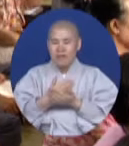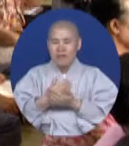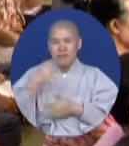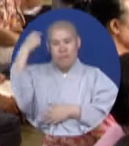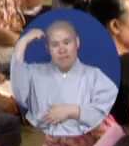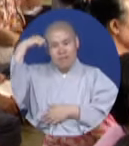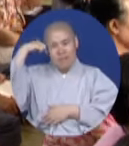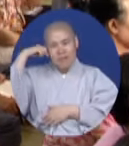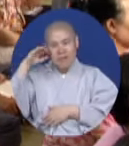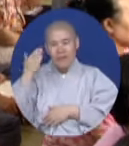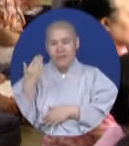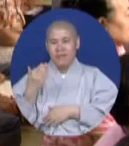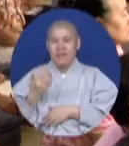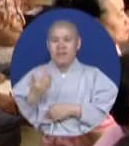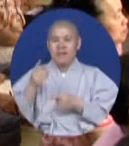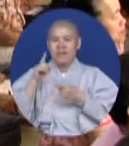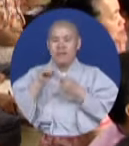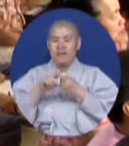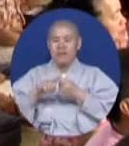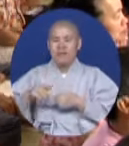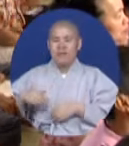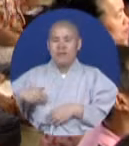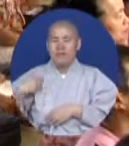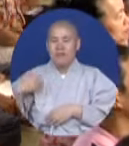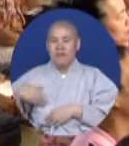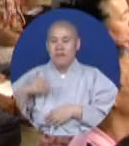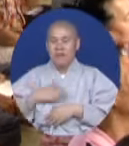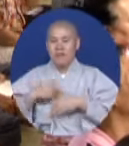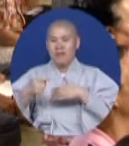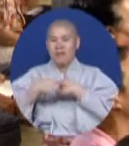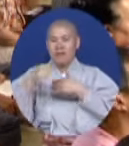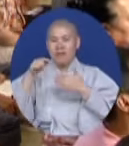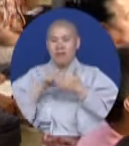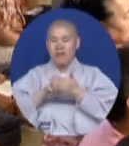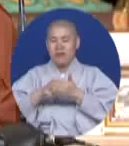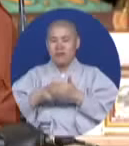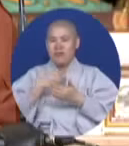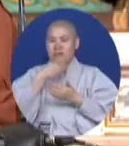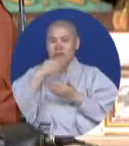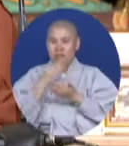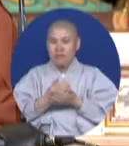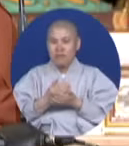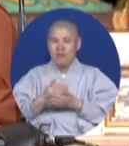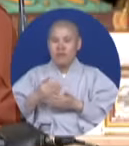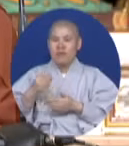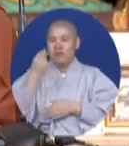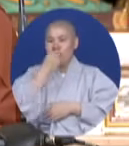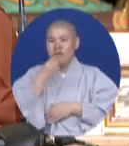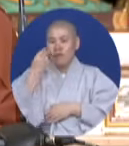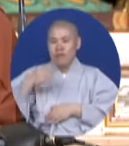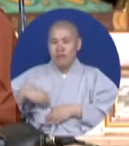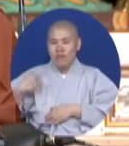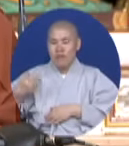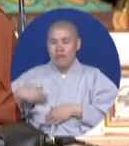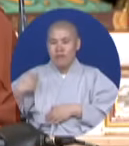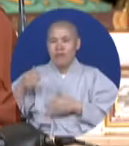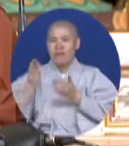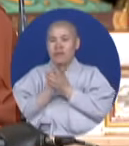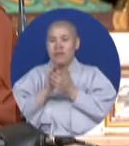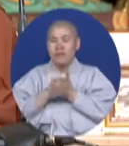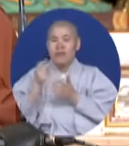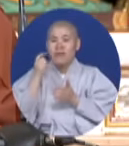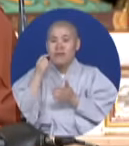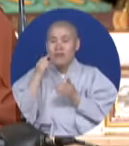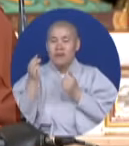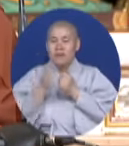그런데 그걸 몰라요. 내가 내 마음에 속은 줄 모르고 친구가 거짓말해서 속았다.